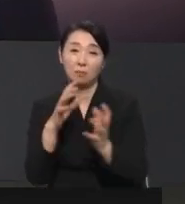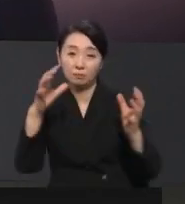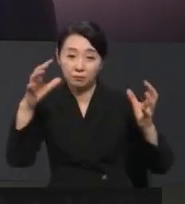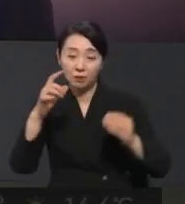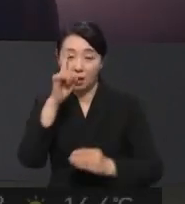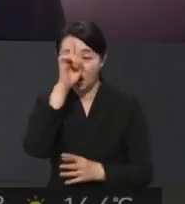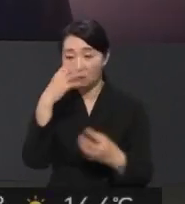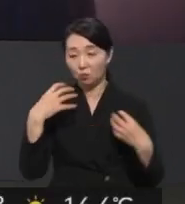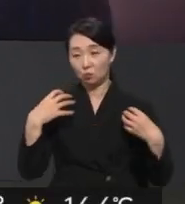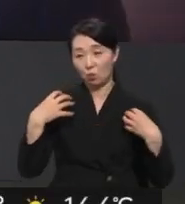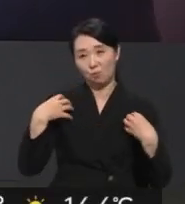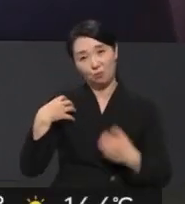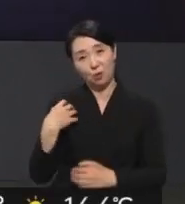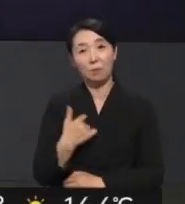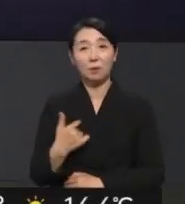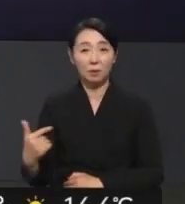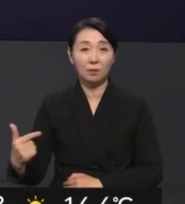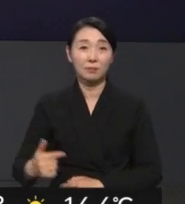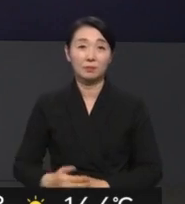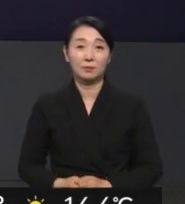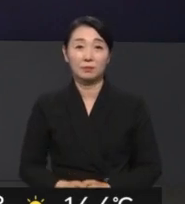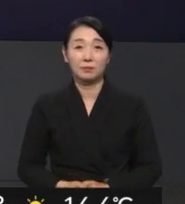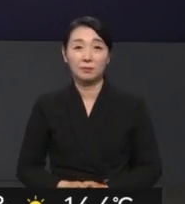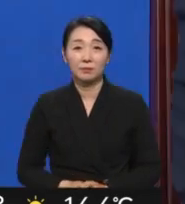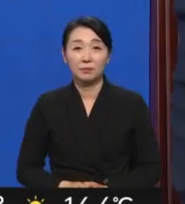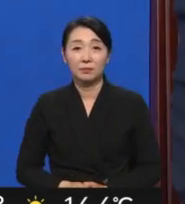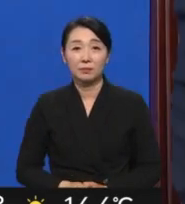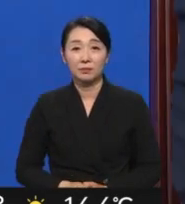엄청난 부담으로 돌아올 수 있다는 지적 나옵니다.